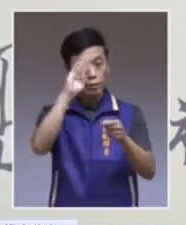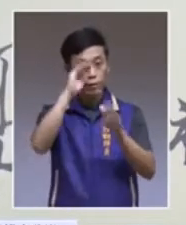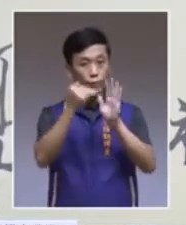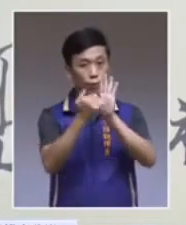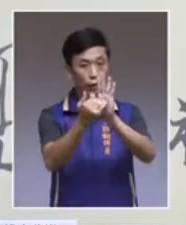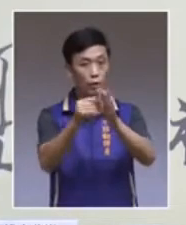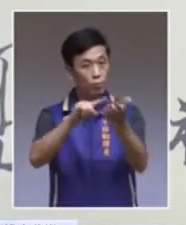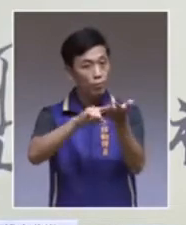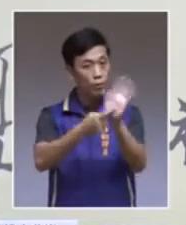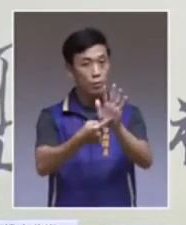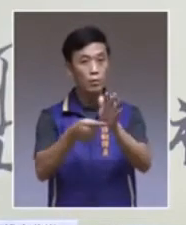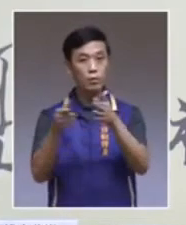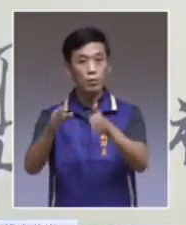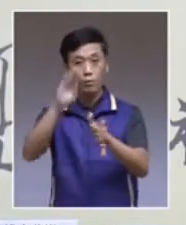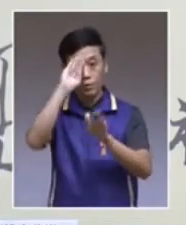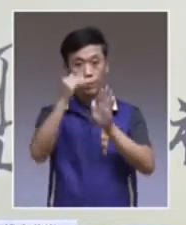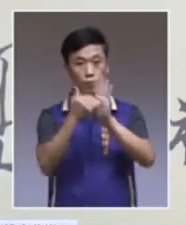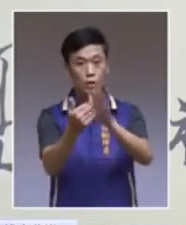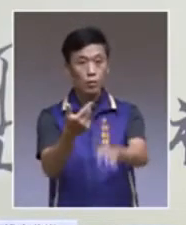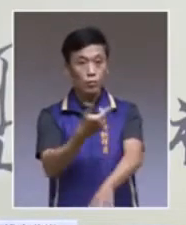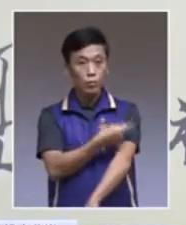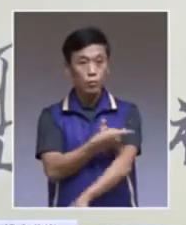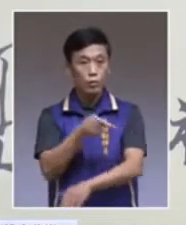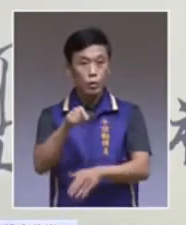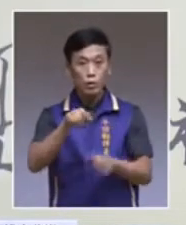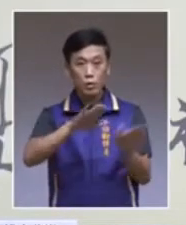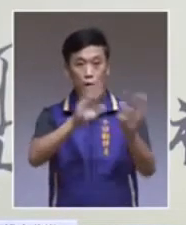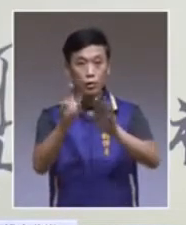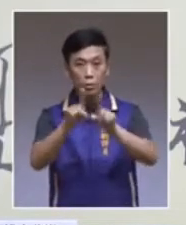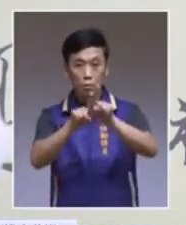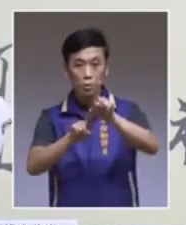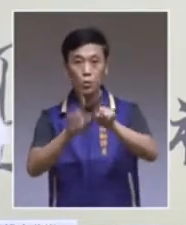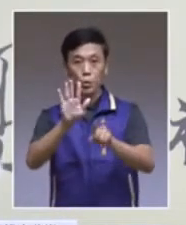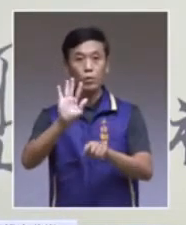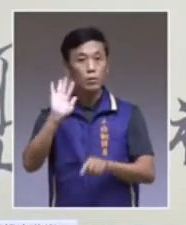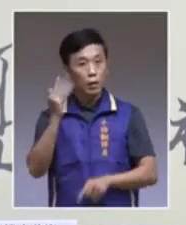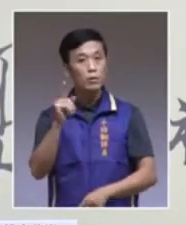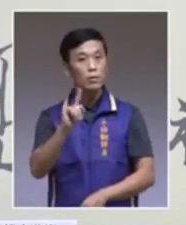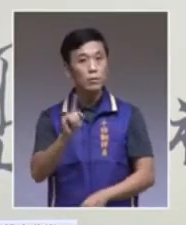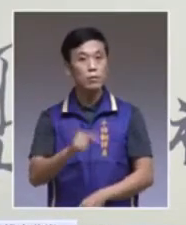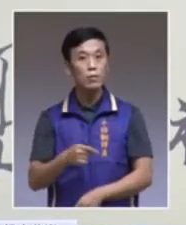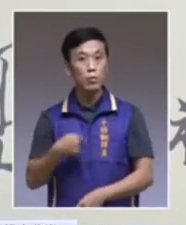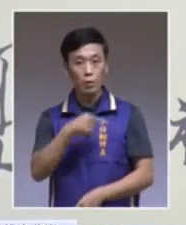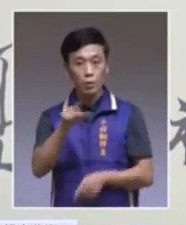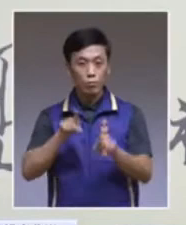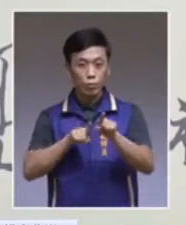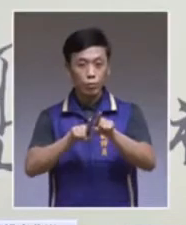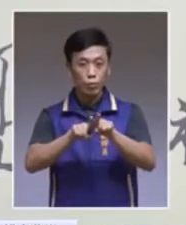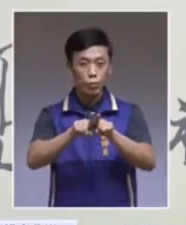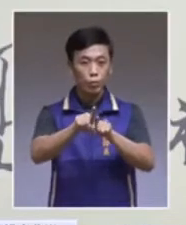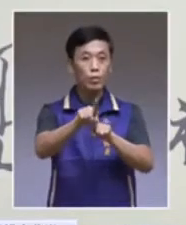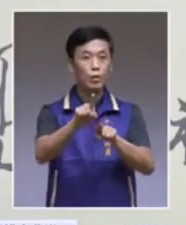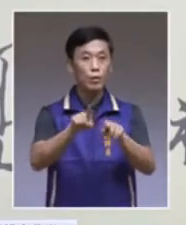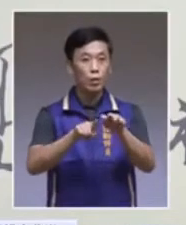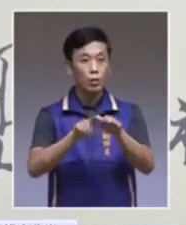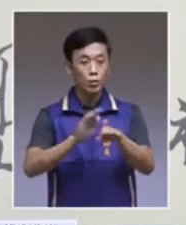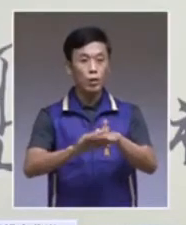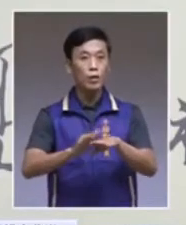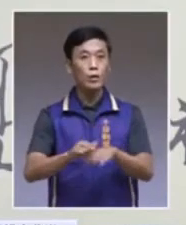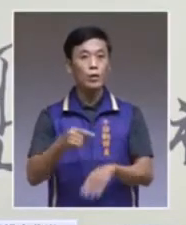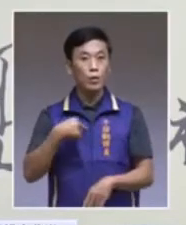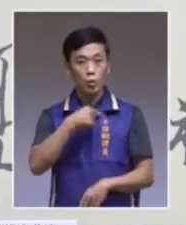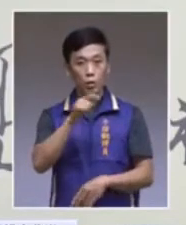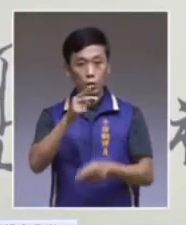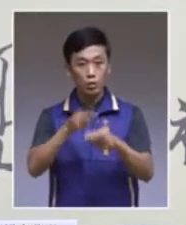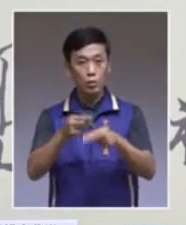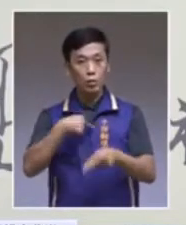们虽然在疫苗的部分有稍微有点落后，但是我们就全面的啊迎头赶上啊，我相信我们也会成